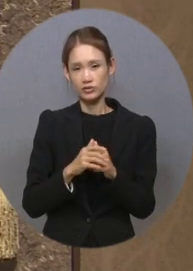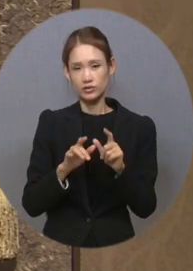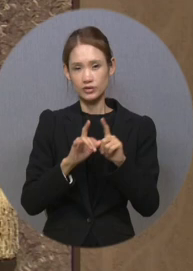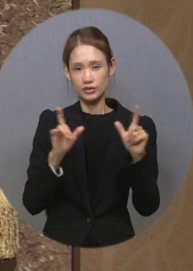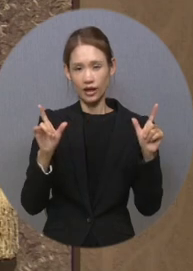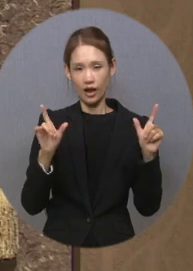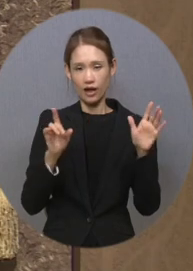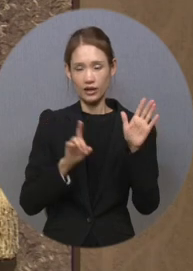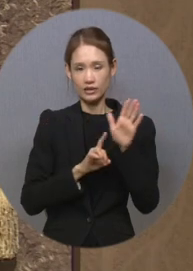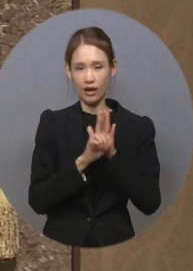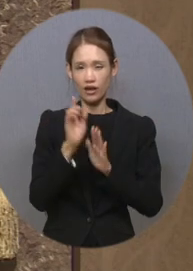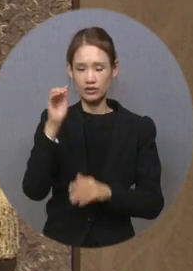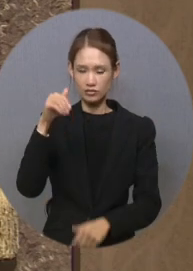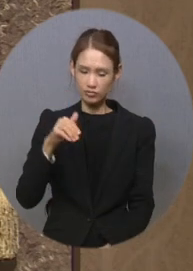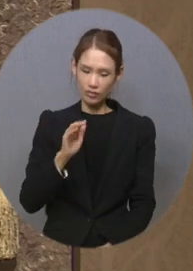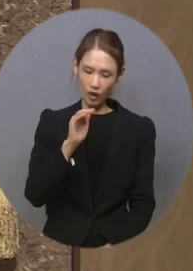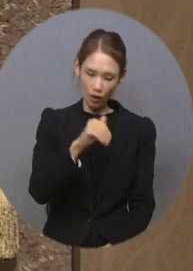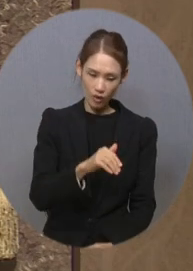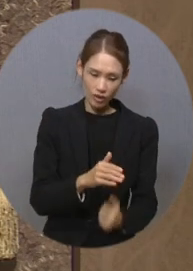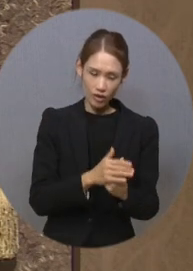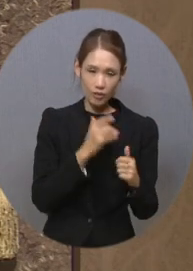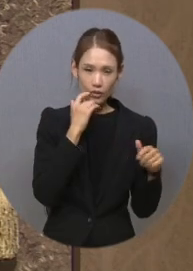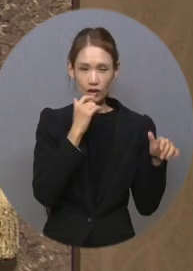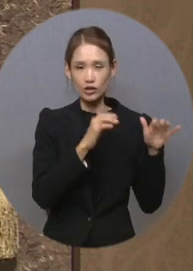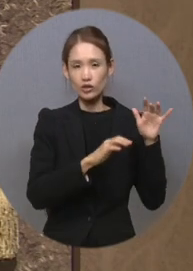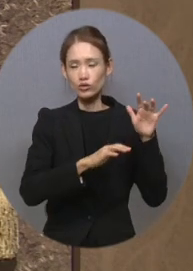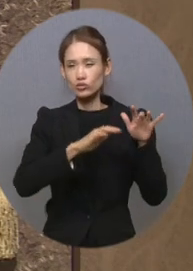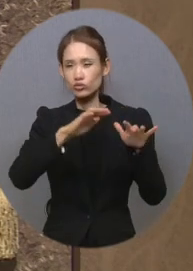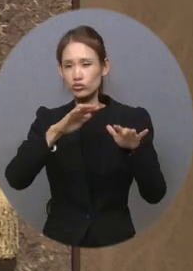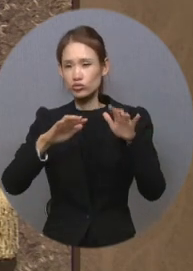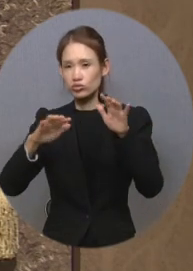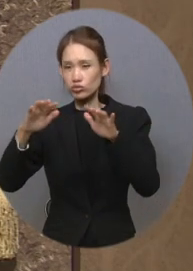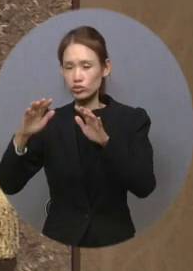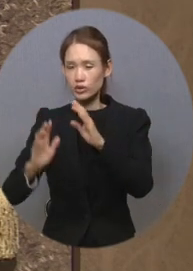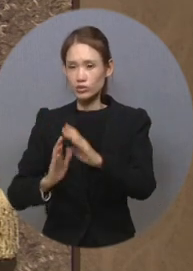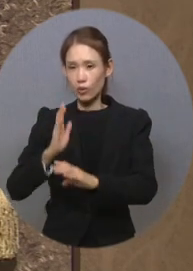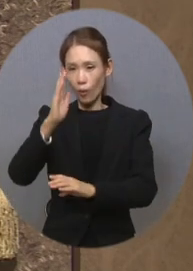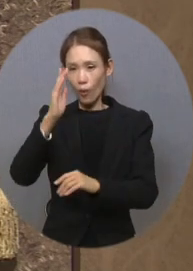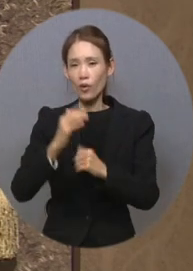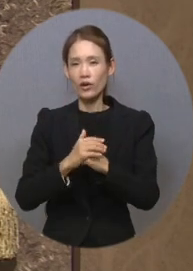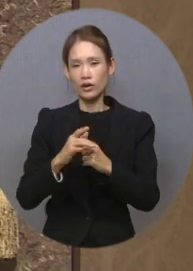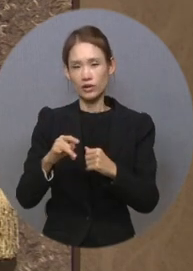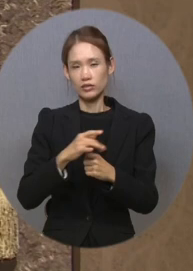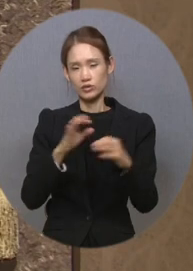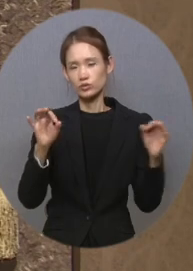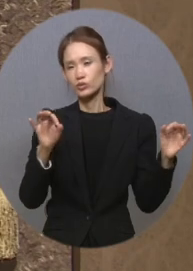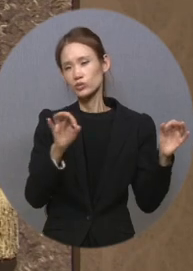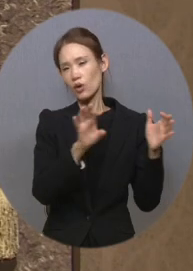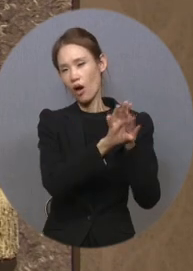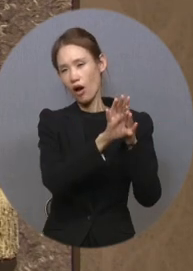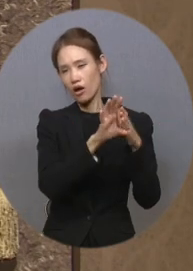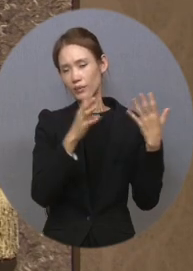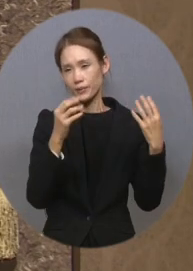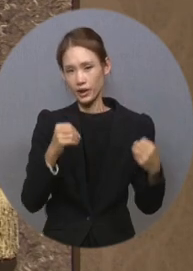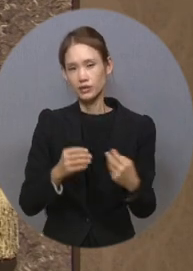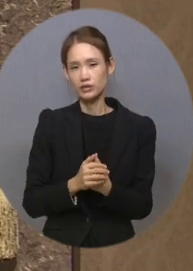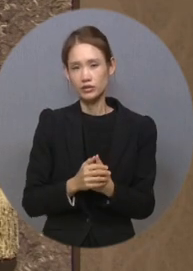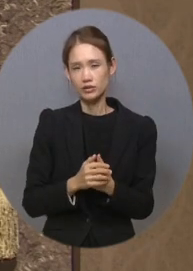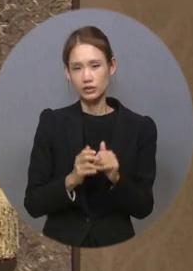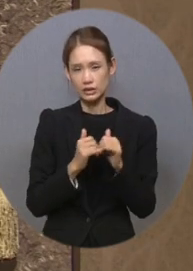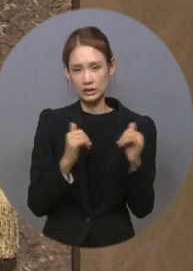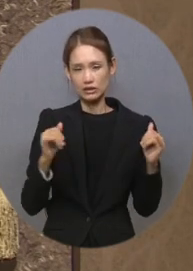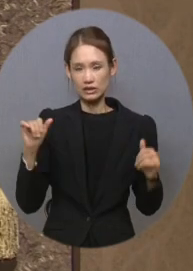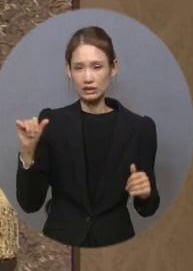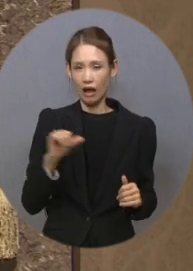그 기후변화 때문에 해수면이 높아지고 있고 그래서 소멸되는 섬도 많습니다. 굉장히 인류의 재앙이고